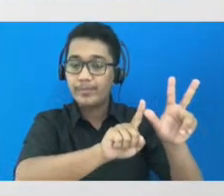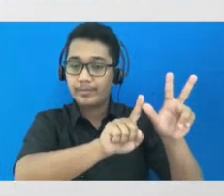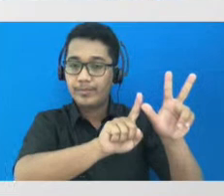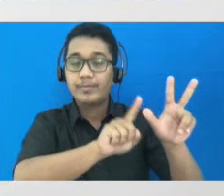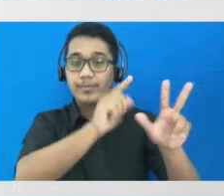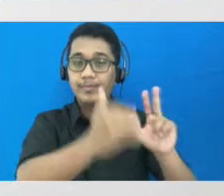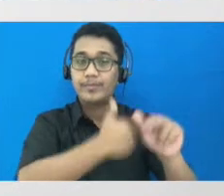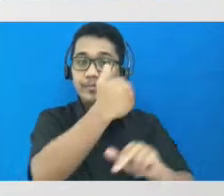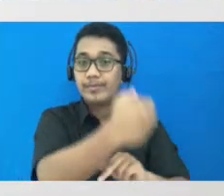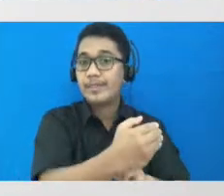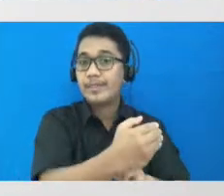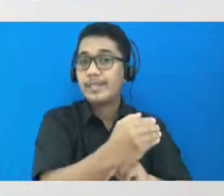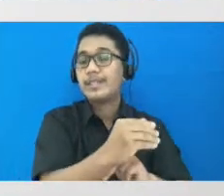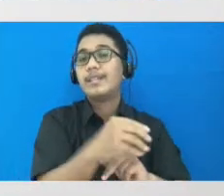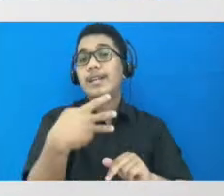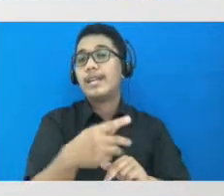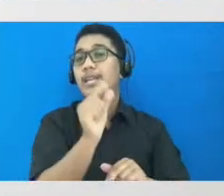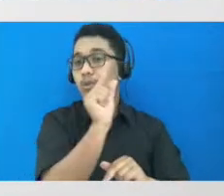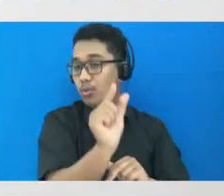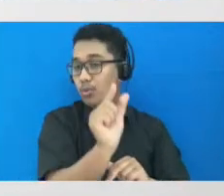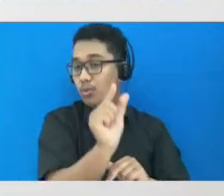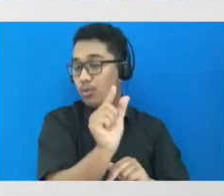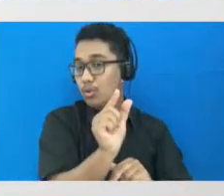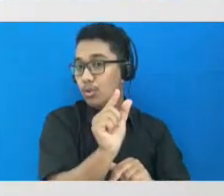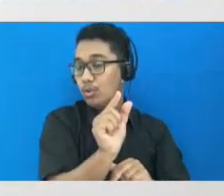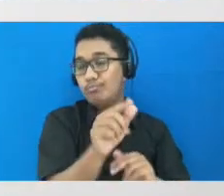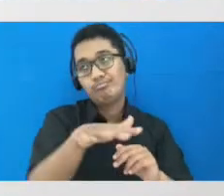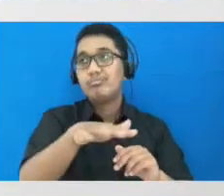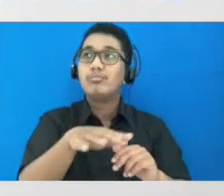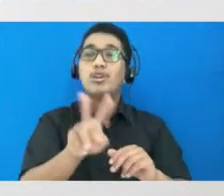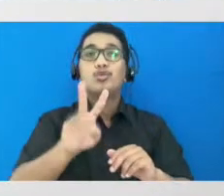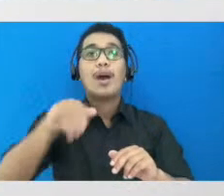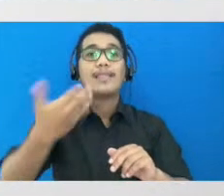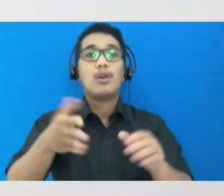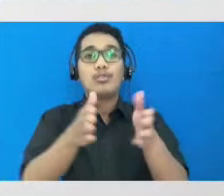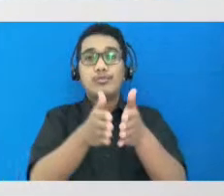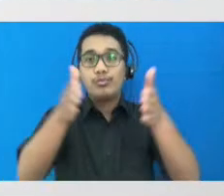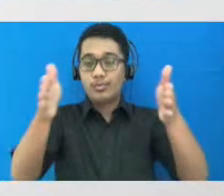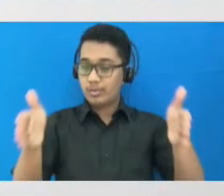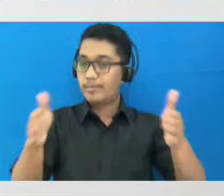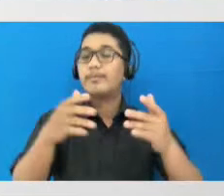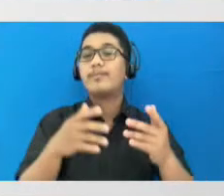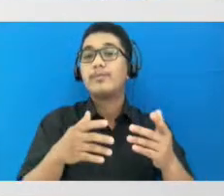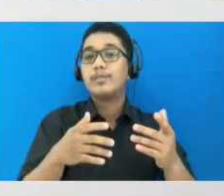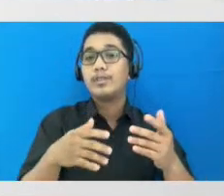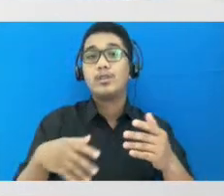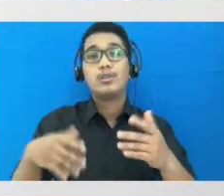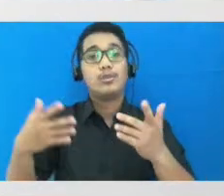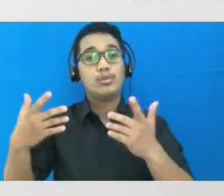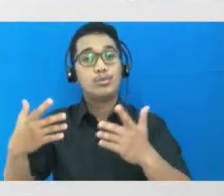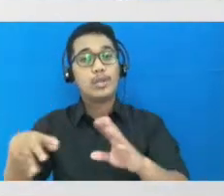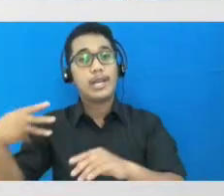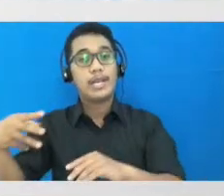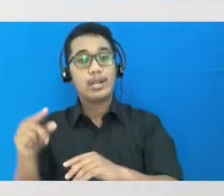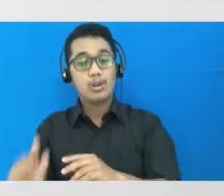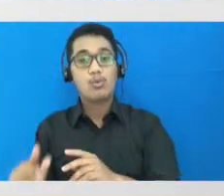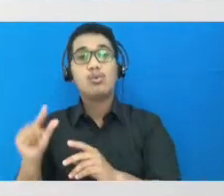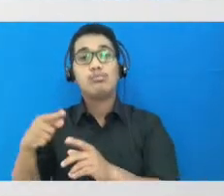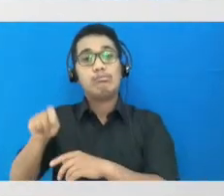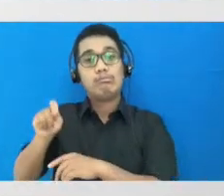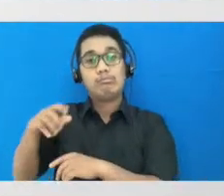akhirnya EU dengan jeda waktu 2 tahun setelah adopsi EU sebagai hukum,